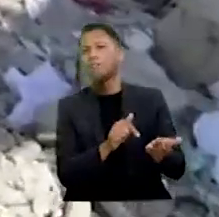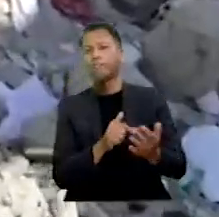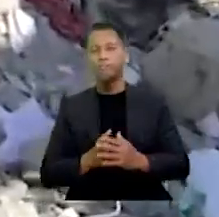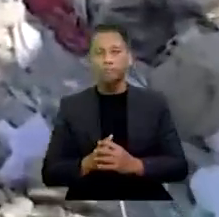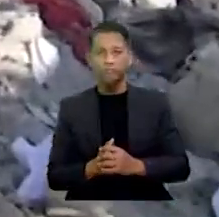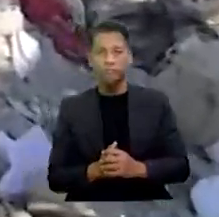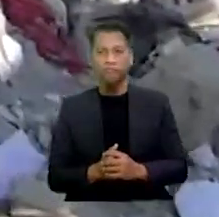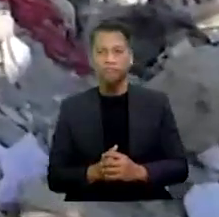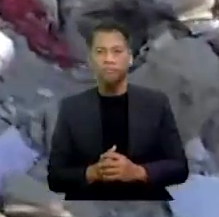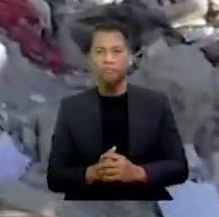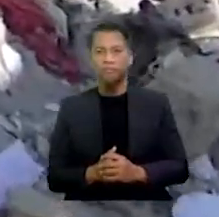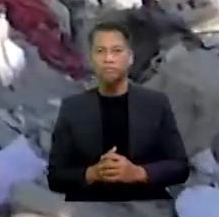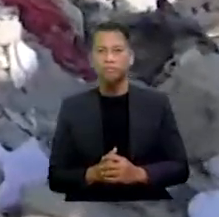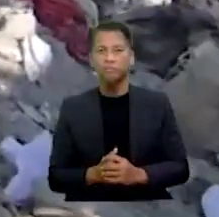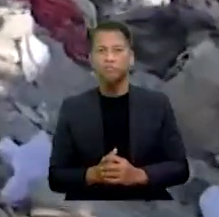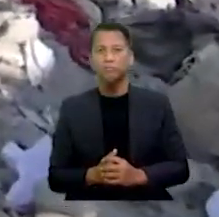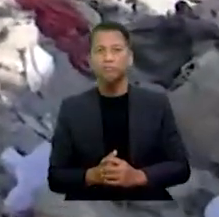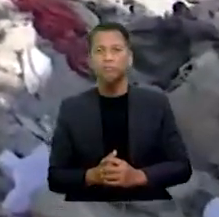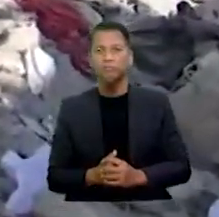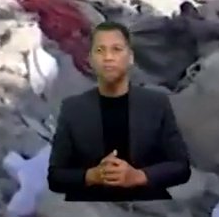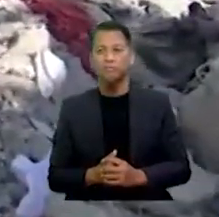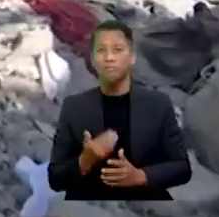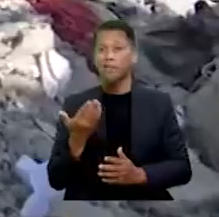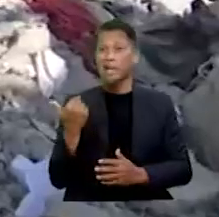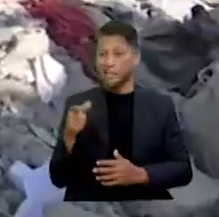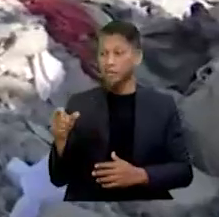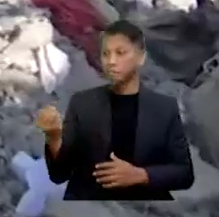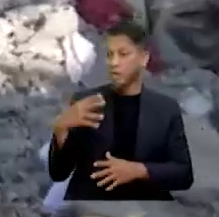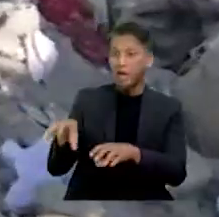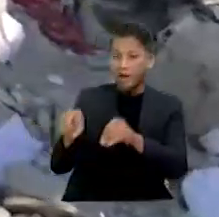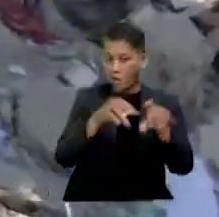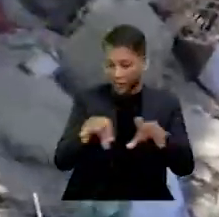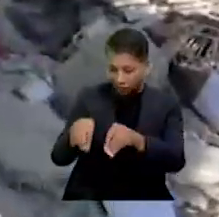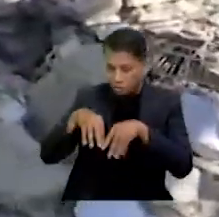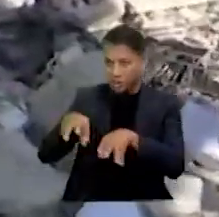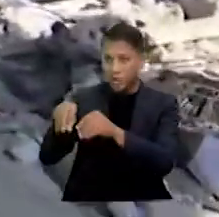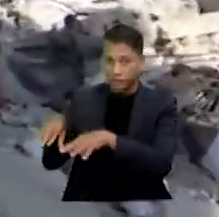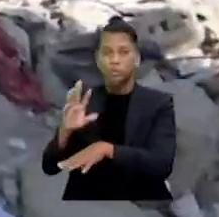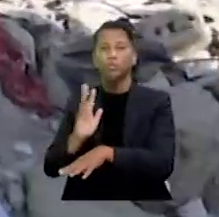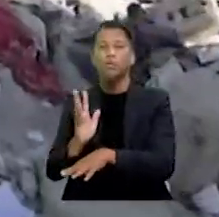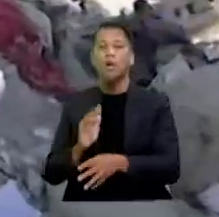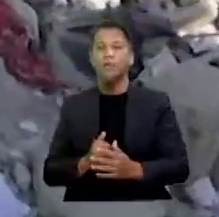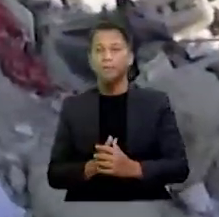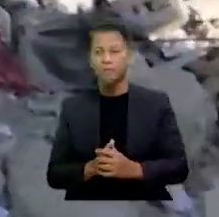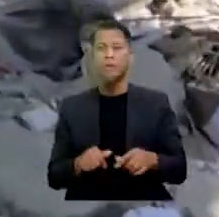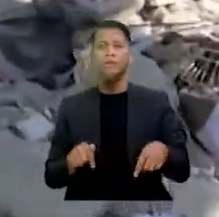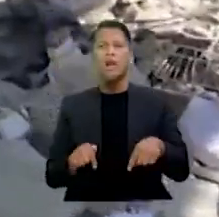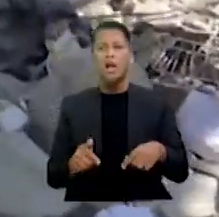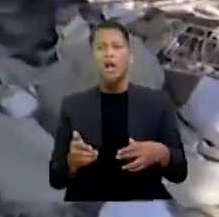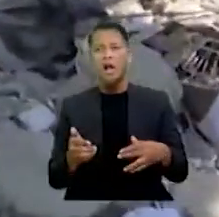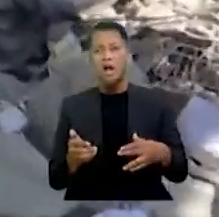tadi yang sudah dilakukan pengangkutan ini informasi yang didapat memang eee dipermudah dengan bantuan dari alat berat